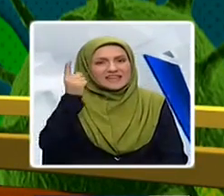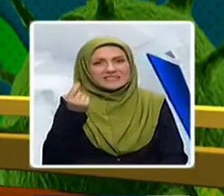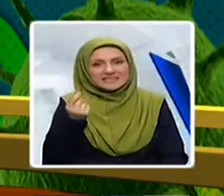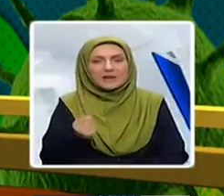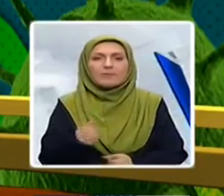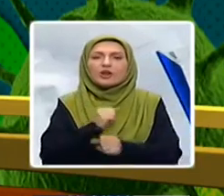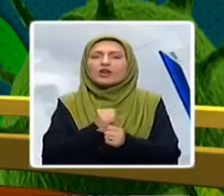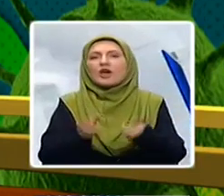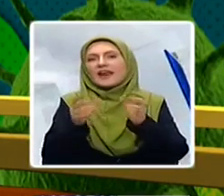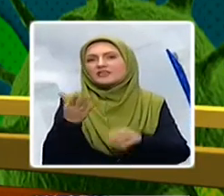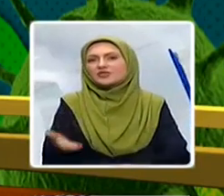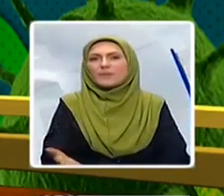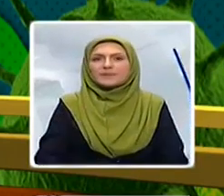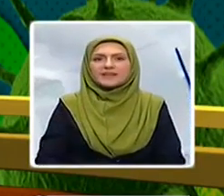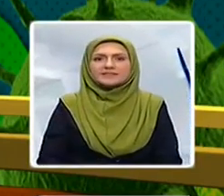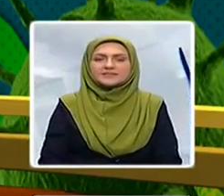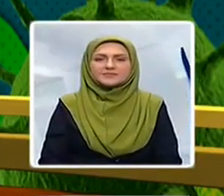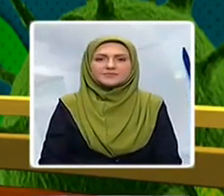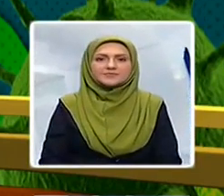در دستور کار.